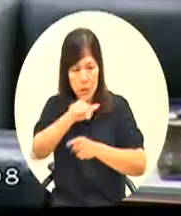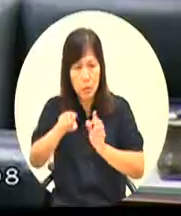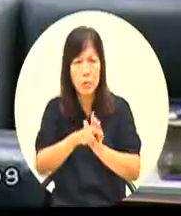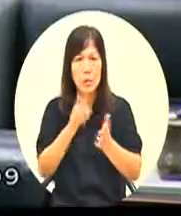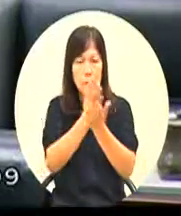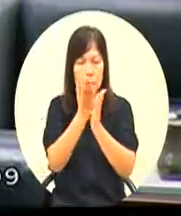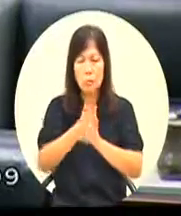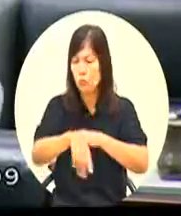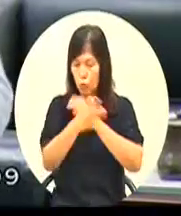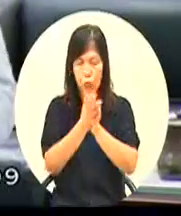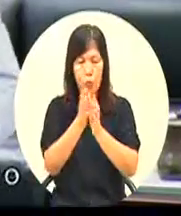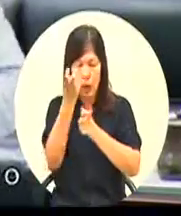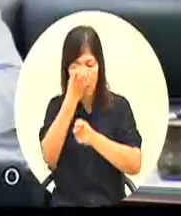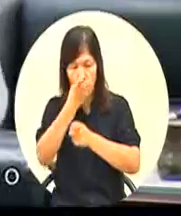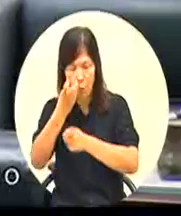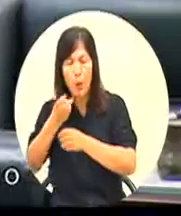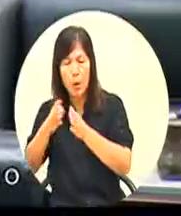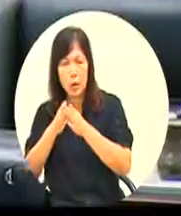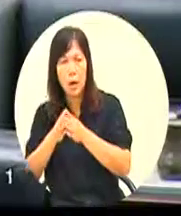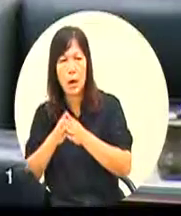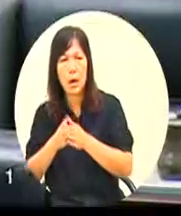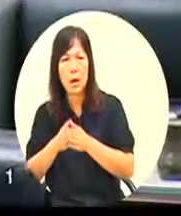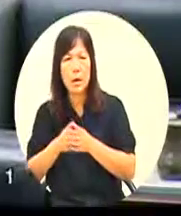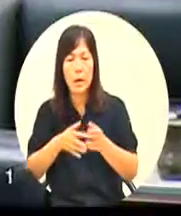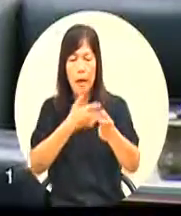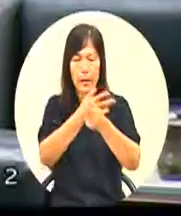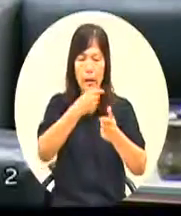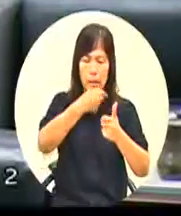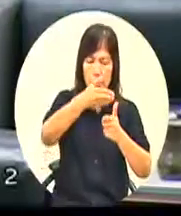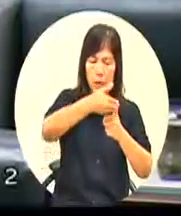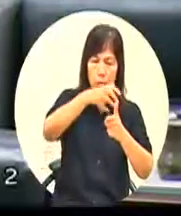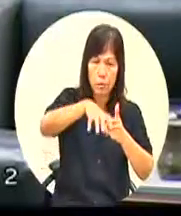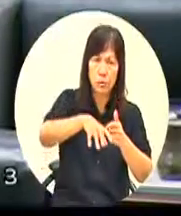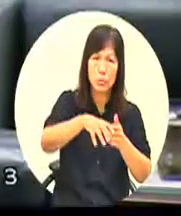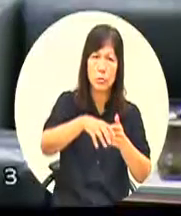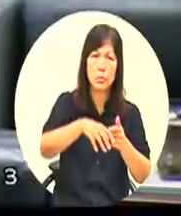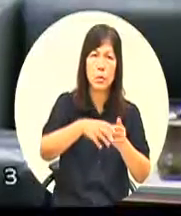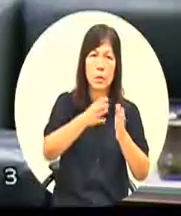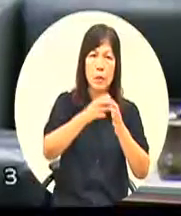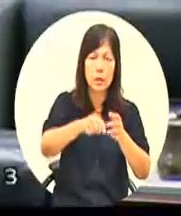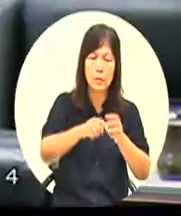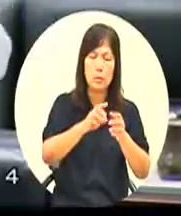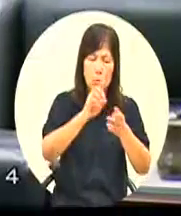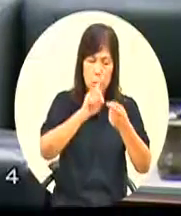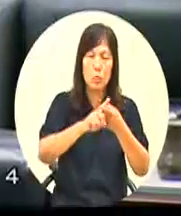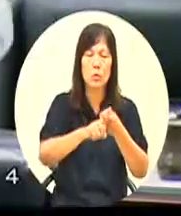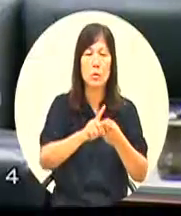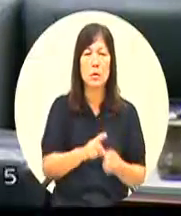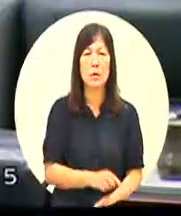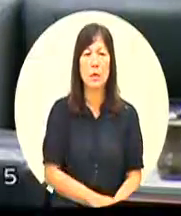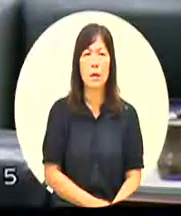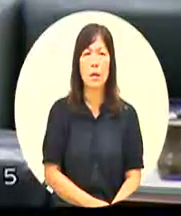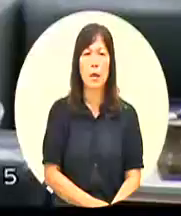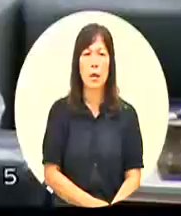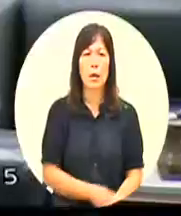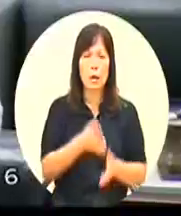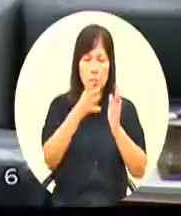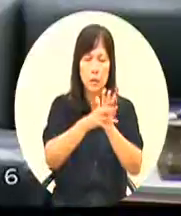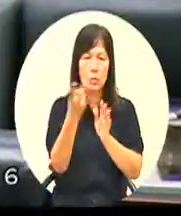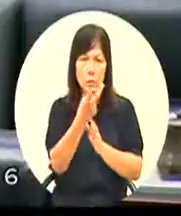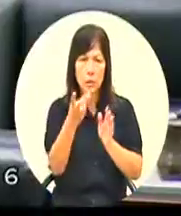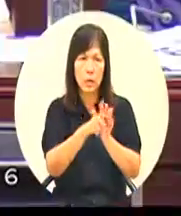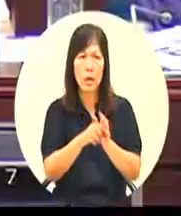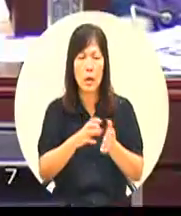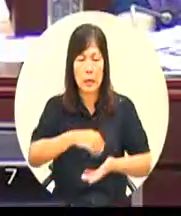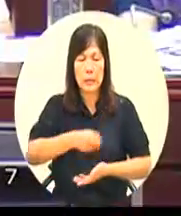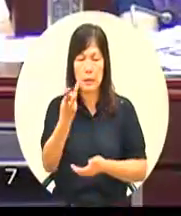定做一个安全检查，提到我们教育局这边来，那才是一个正确的方向。针对这个两点， 议员提的这